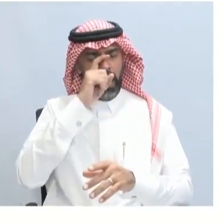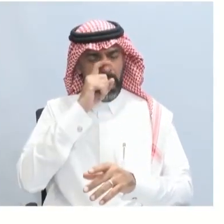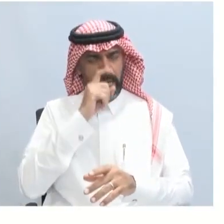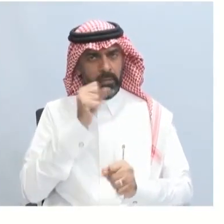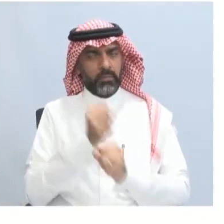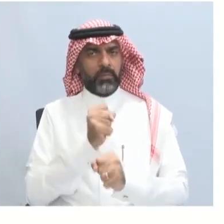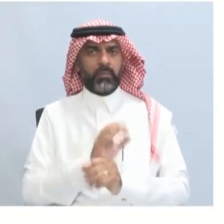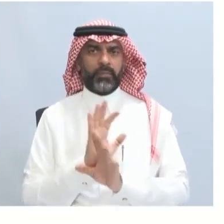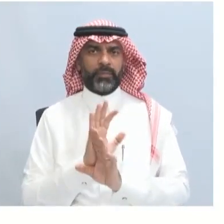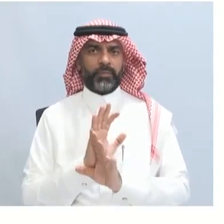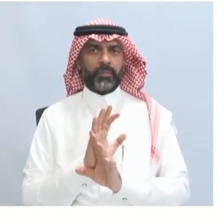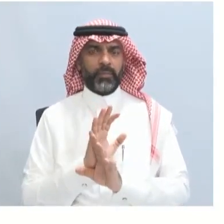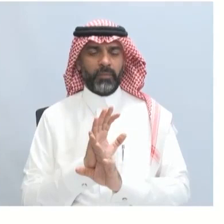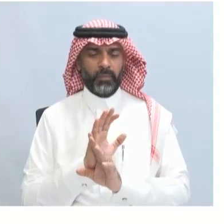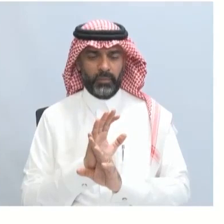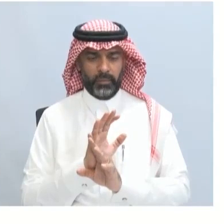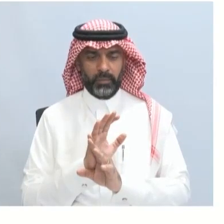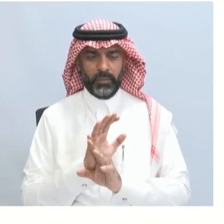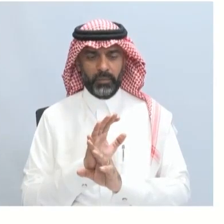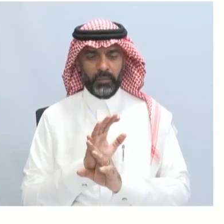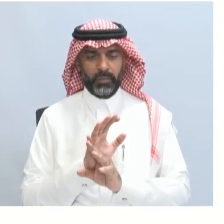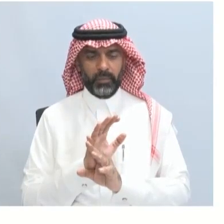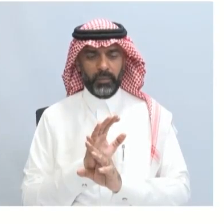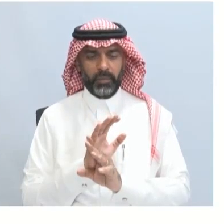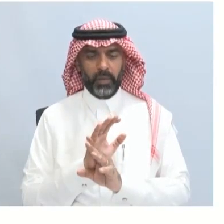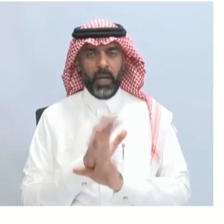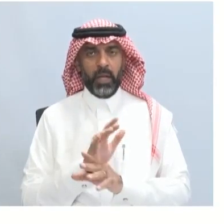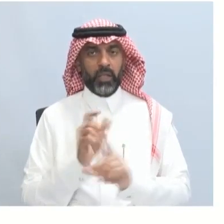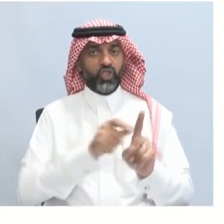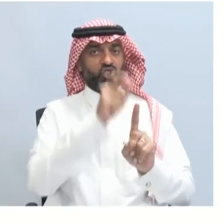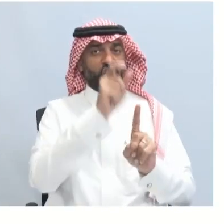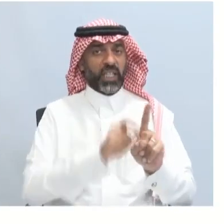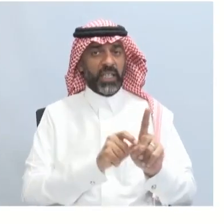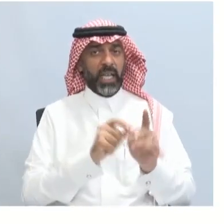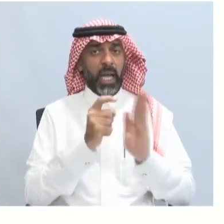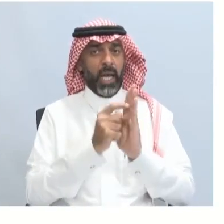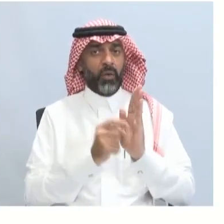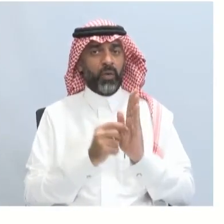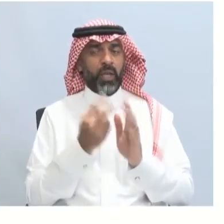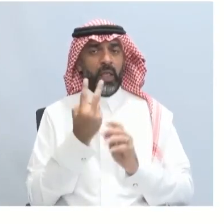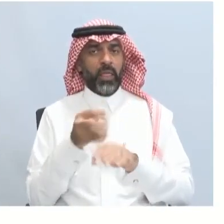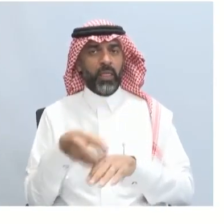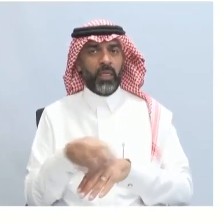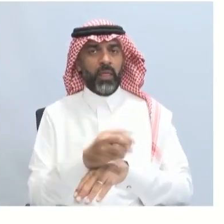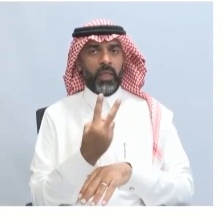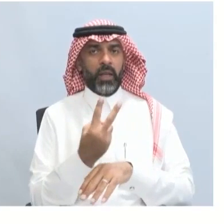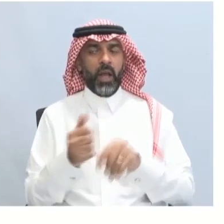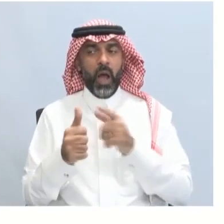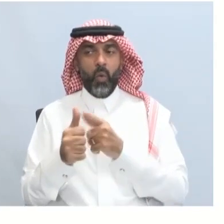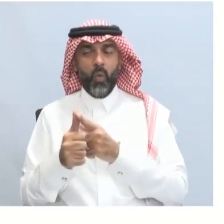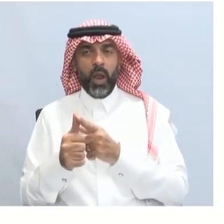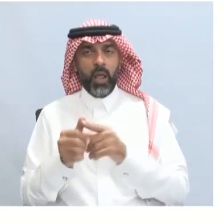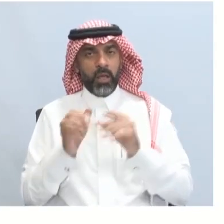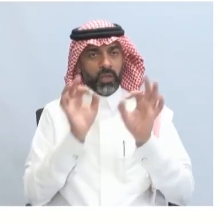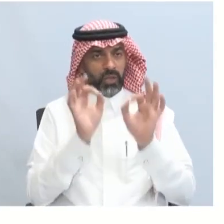التزامات يجب اداؤها وتتمثل الشخصيه القانونيه في نوعين اولا اما ان يكون شخصا طبيعيا